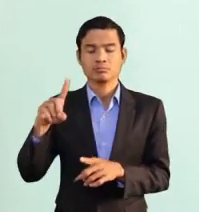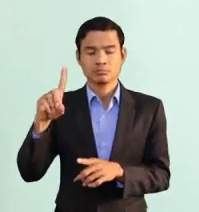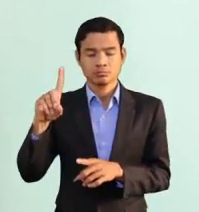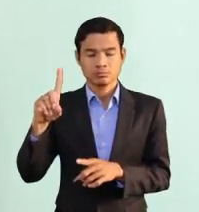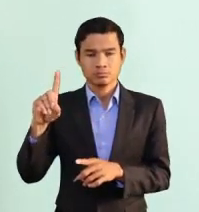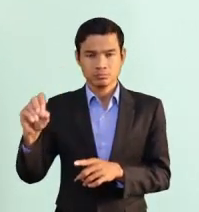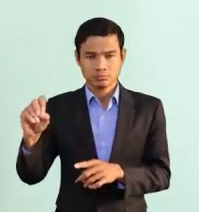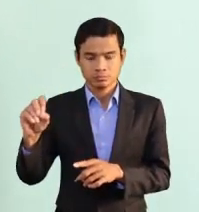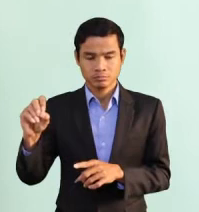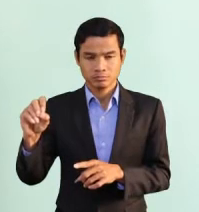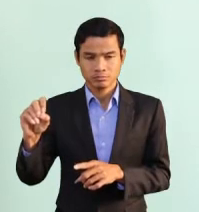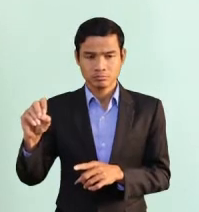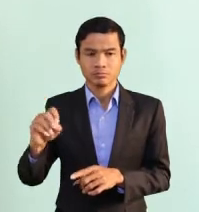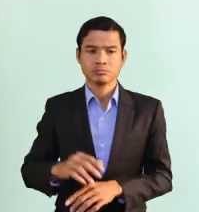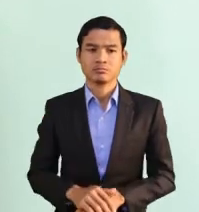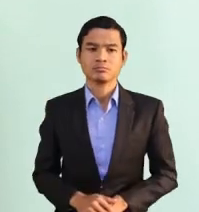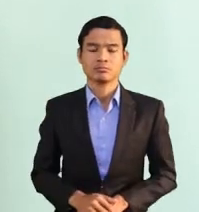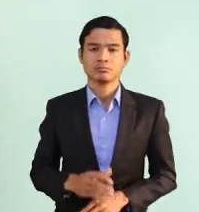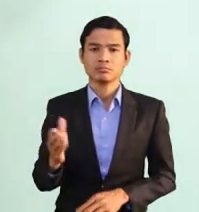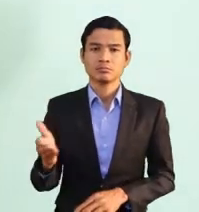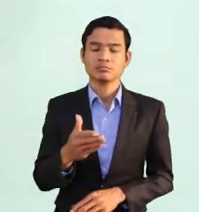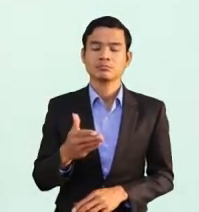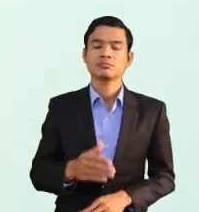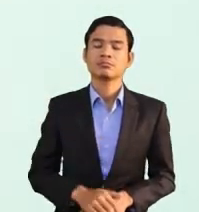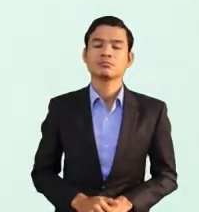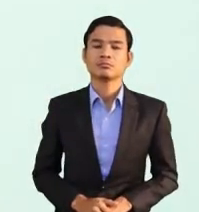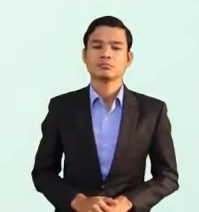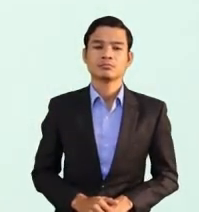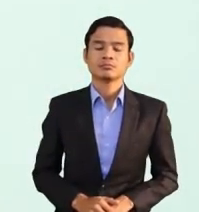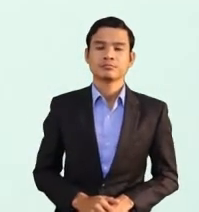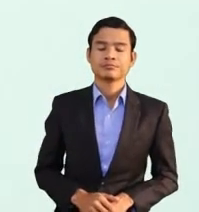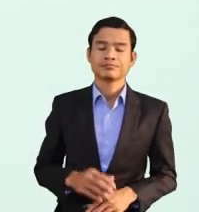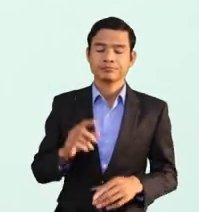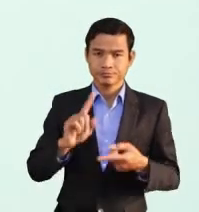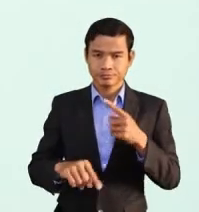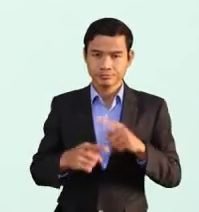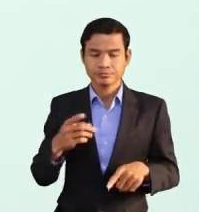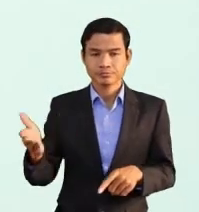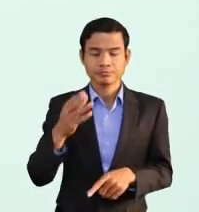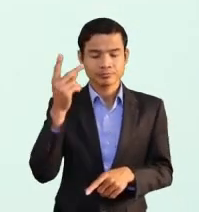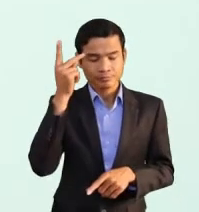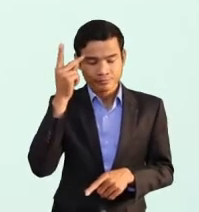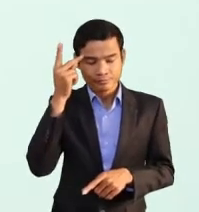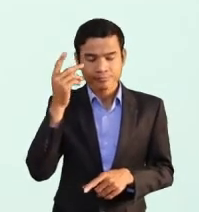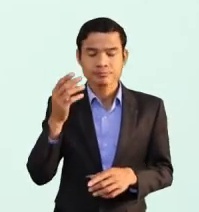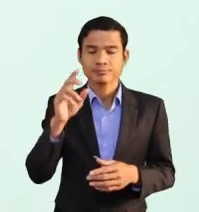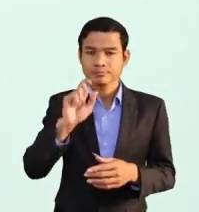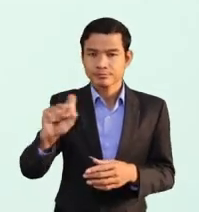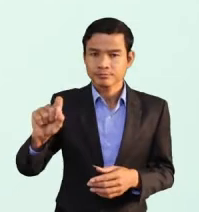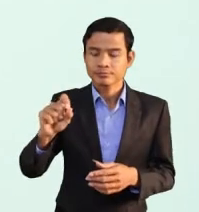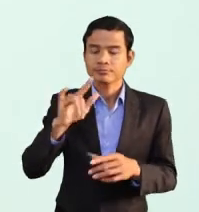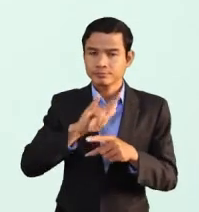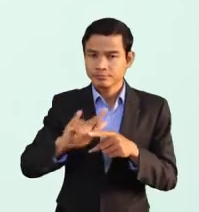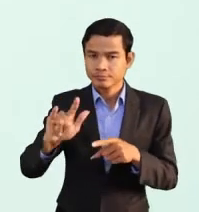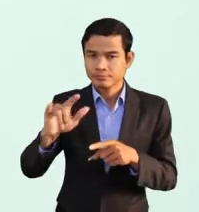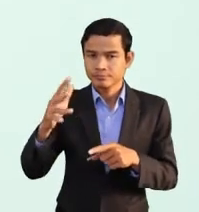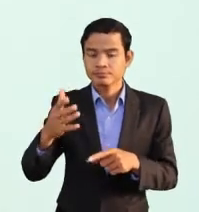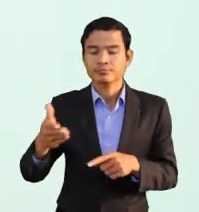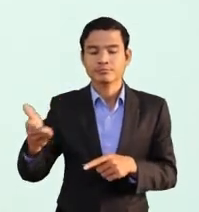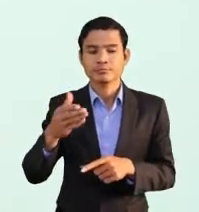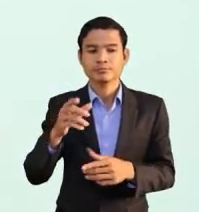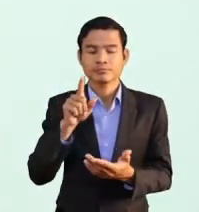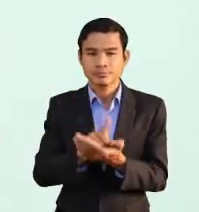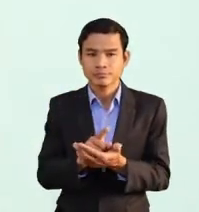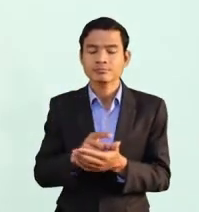bột nâng đọp chắc chồng bùa cha lấy đại dương cực mọt tự tê chân dương mạch tự xe proman vị thí nè con á